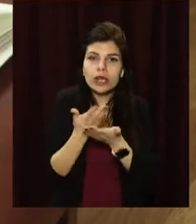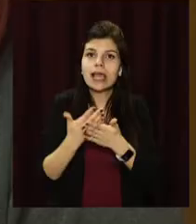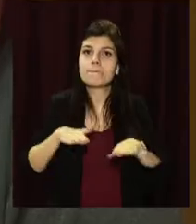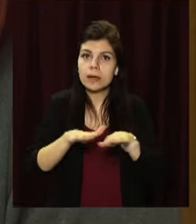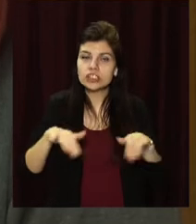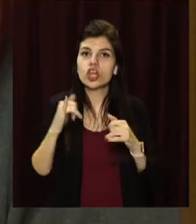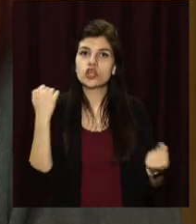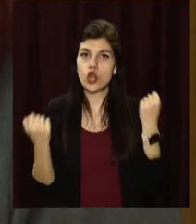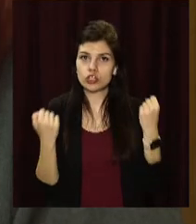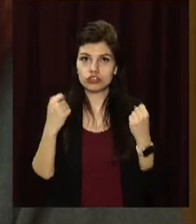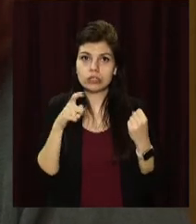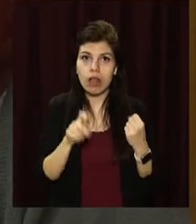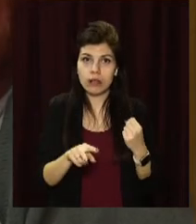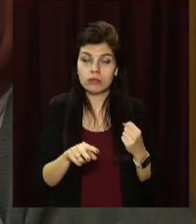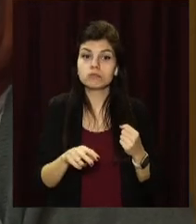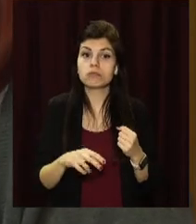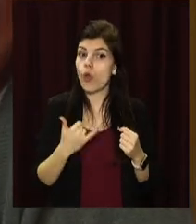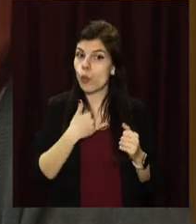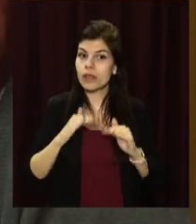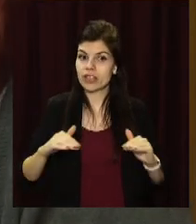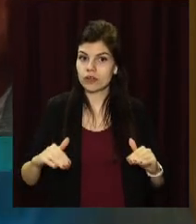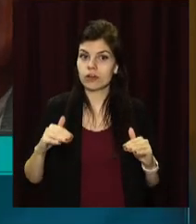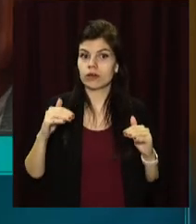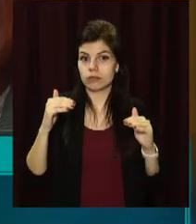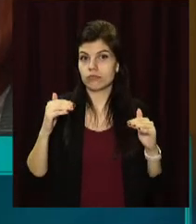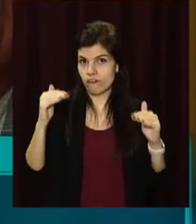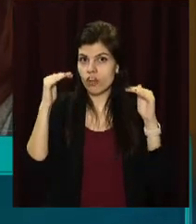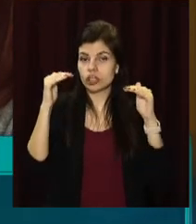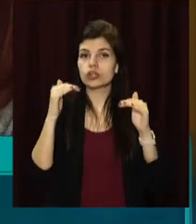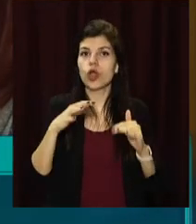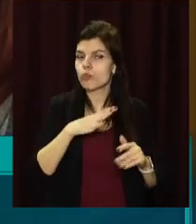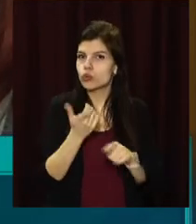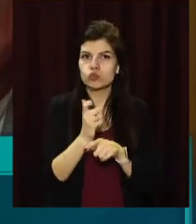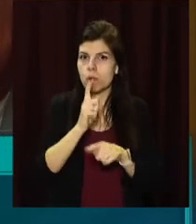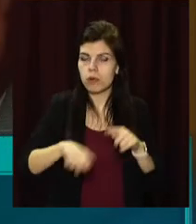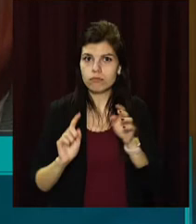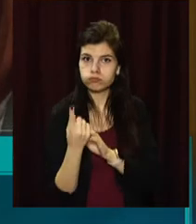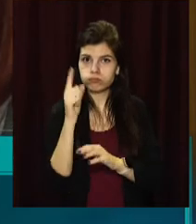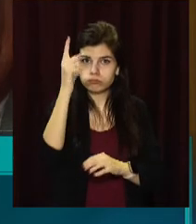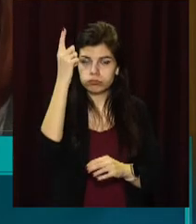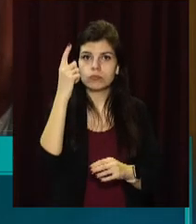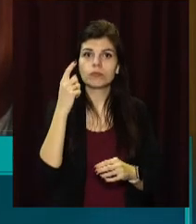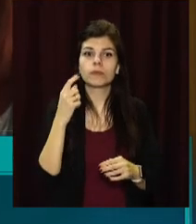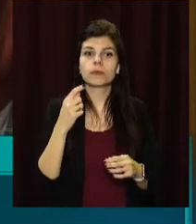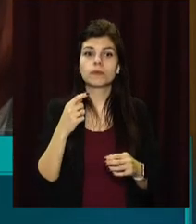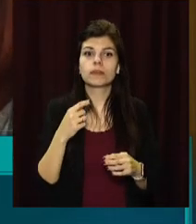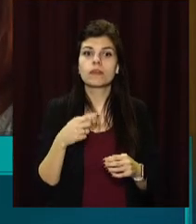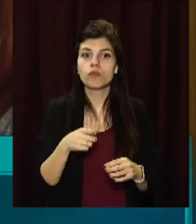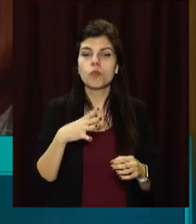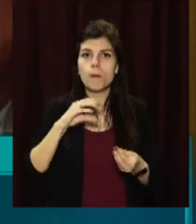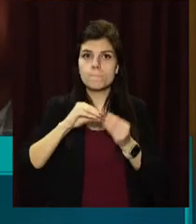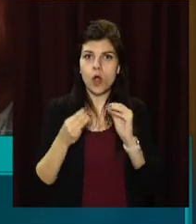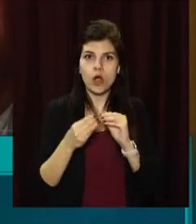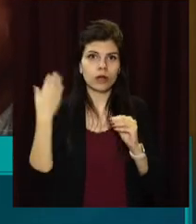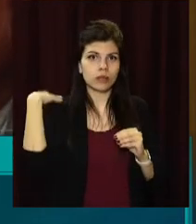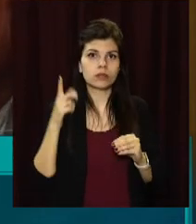тренажерний зал. У мене діти високі і дуже швидкий був ріст, і в них були проблеми зі